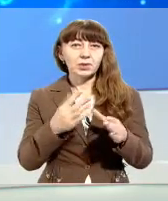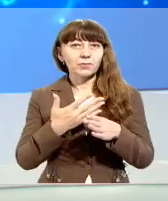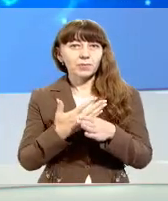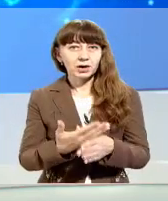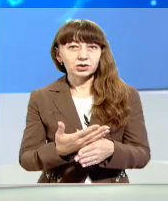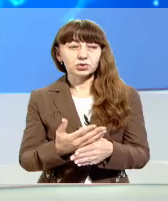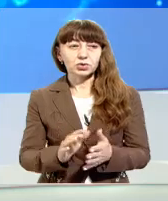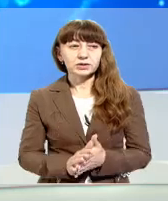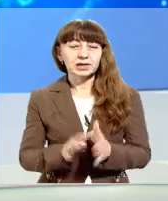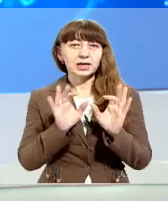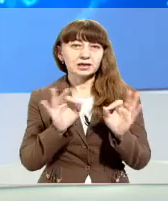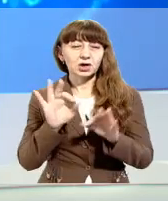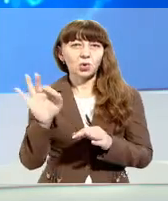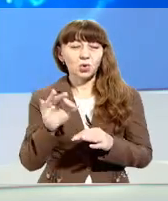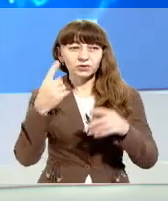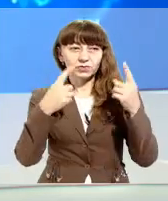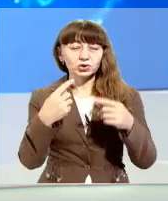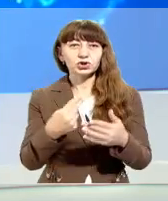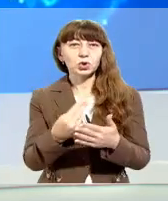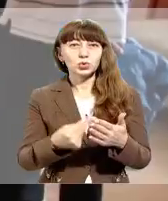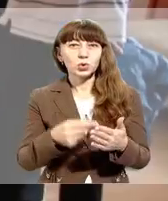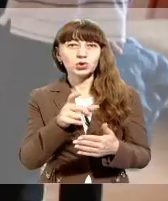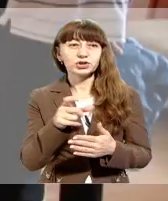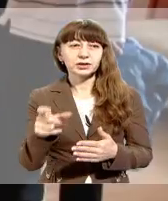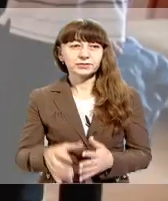түсінуге мүмкіндік береді дейді ұйымдастырушылар.